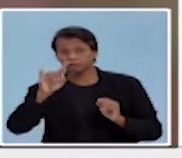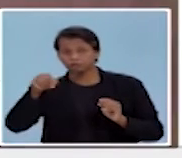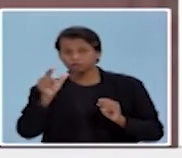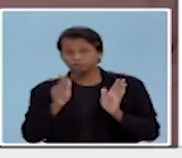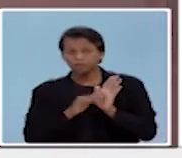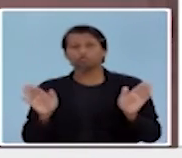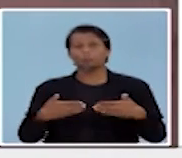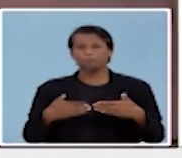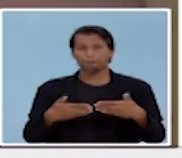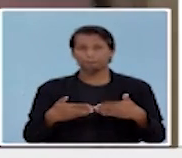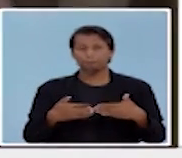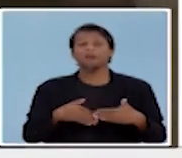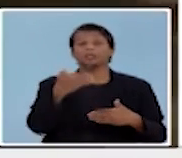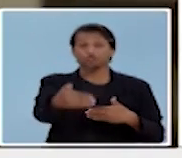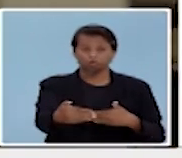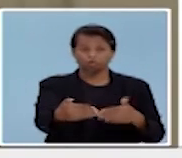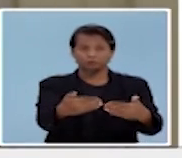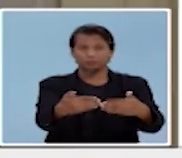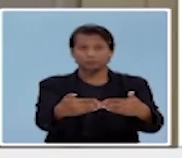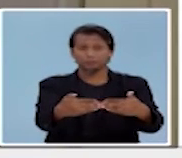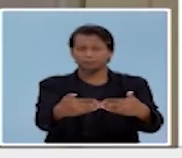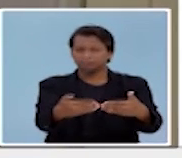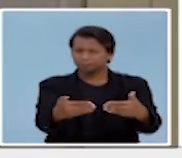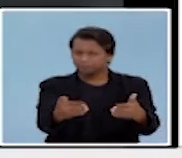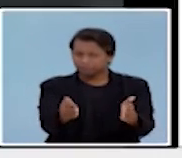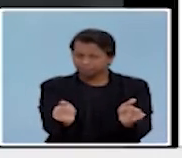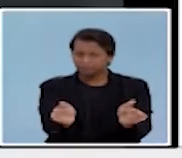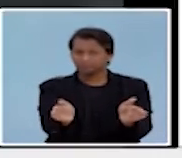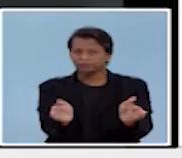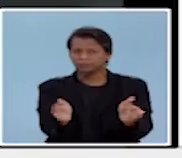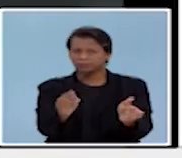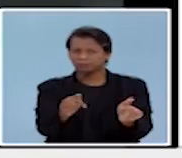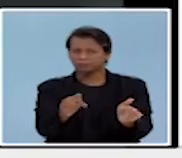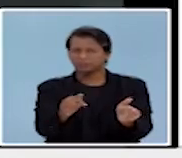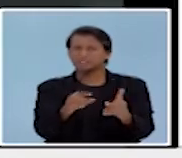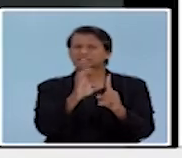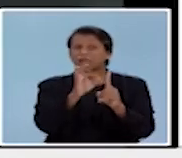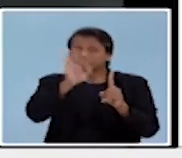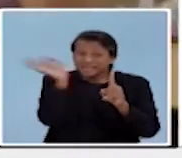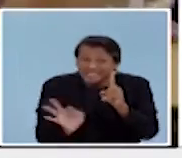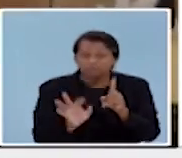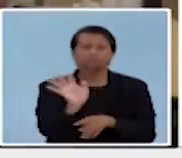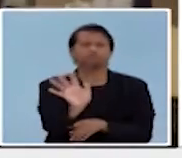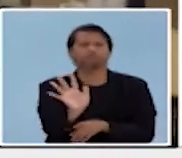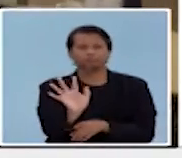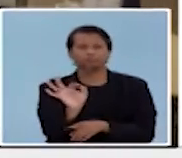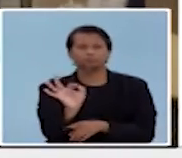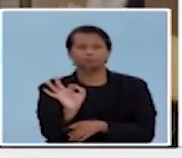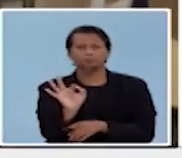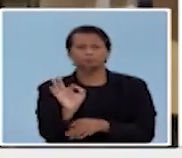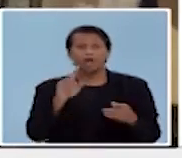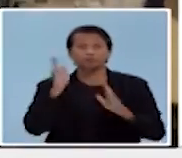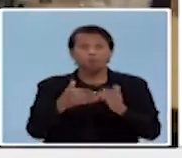tempat kemudian kelonggaran itu disini itu memang belum 100% seperti itu namun memang untuk